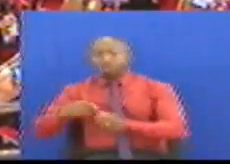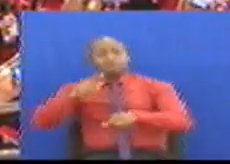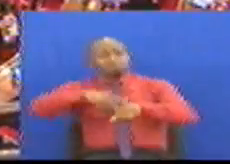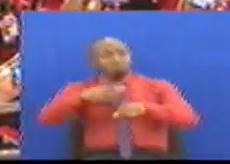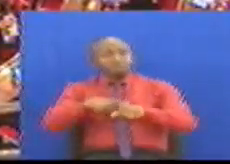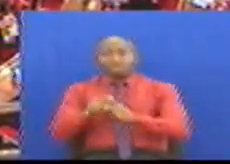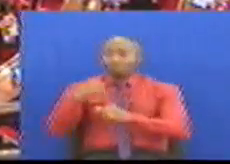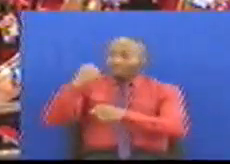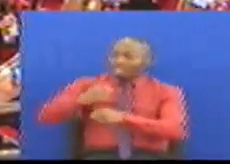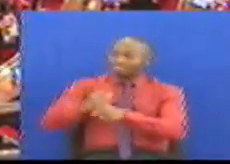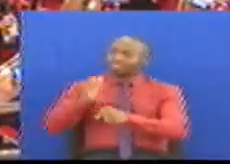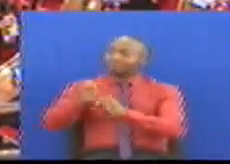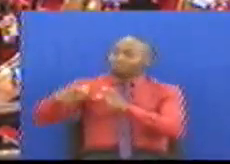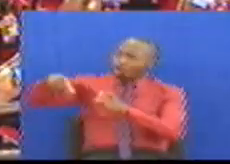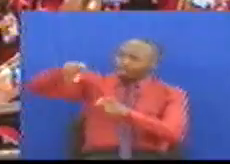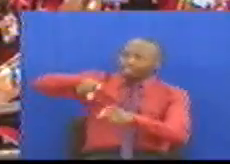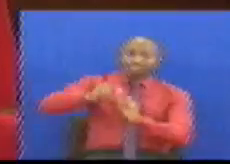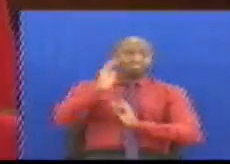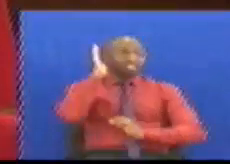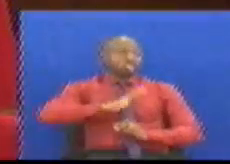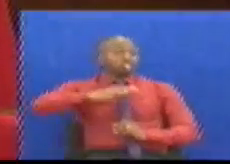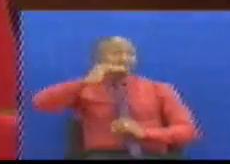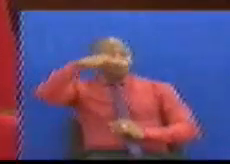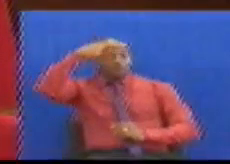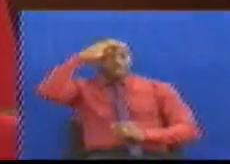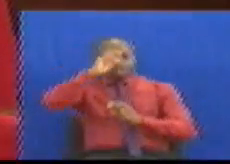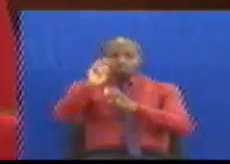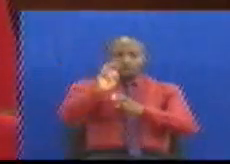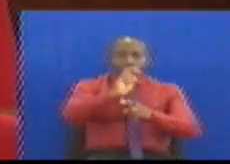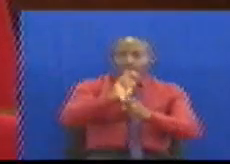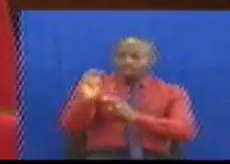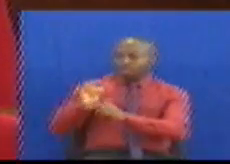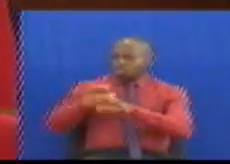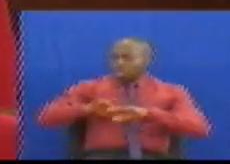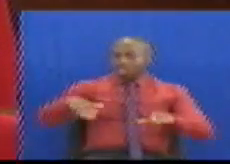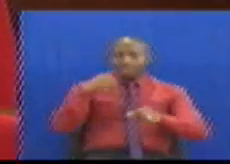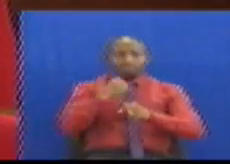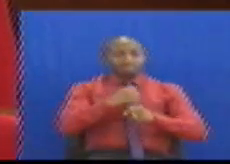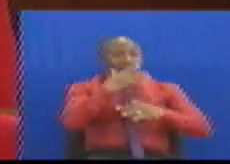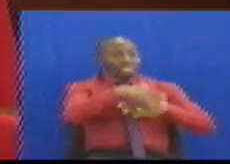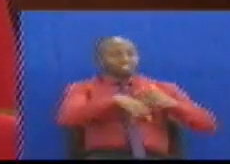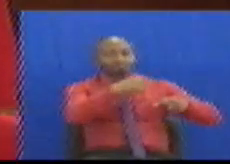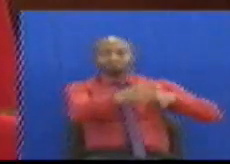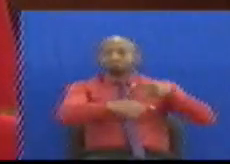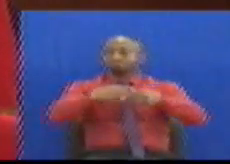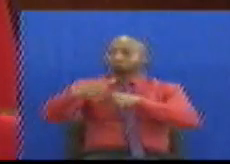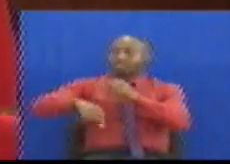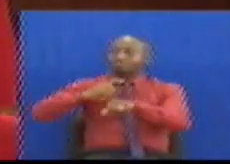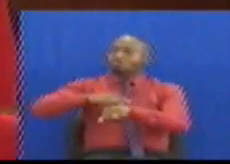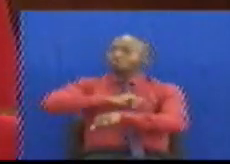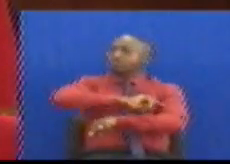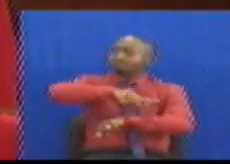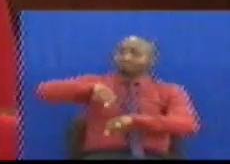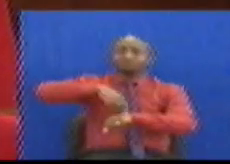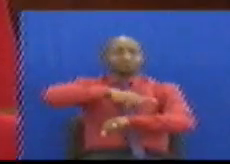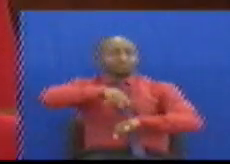kazi. Jeshi la polisi kazi yao iwe ni kuwalinda wafanye kazi na biashara muda wote. Sisi tuna viwanda vya mazao ya misitu. Vijana